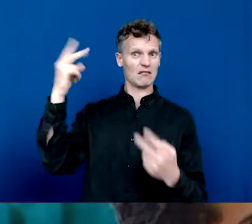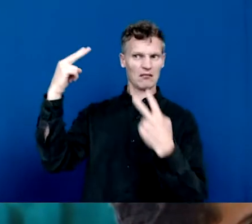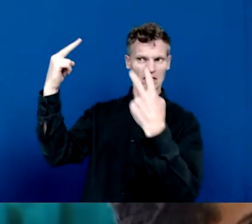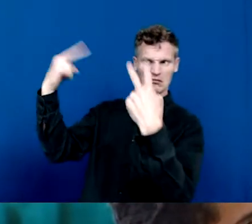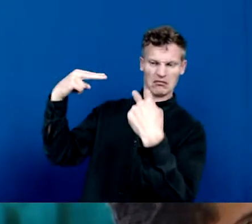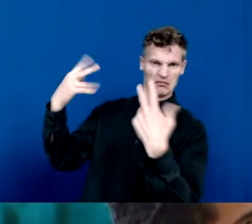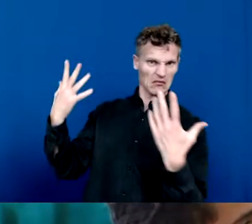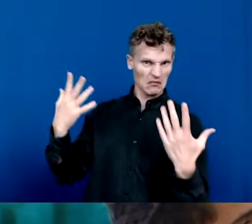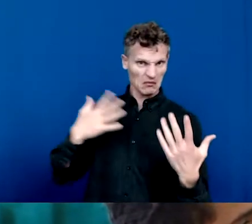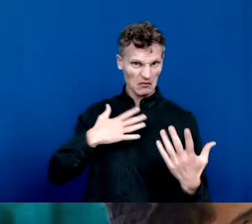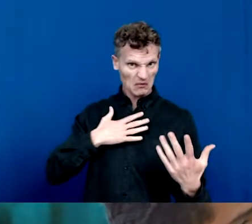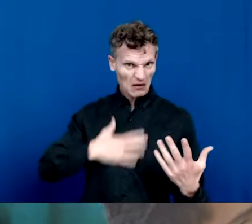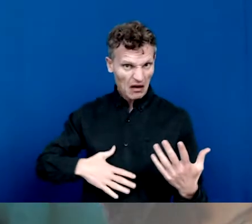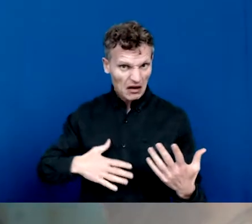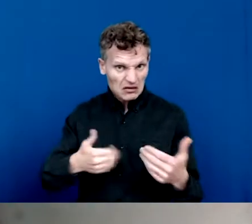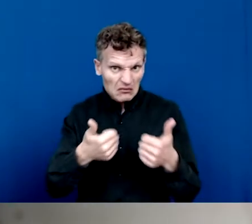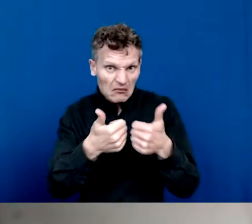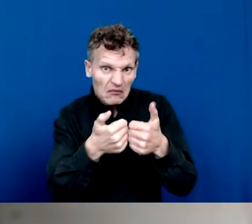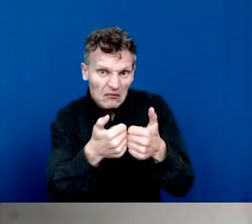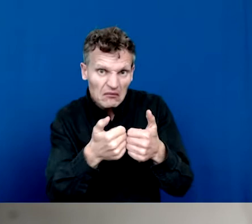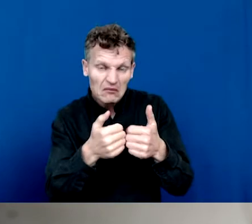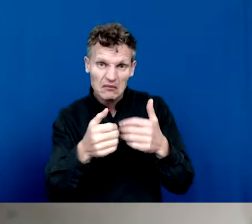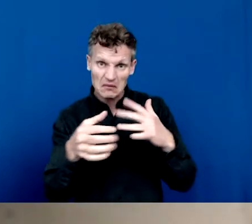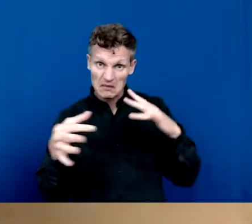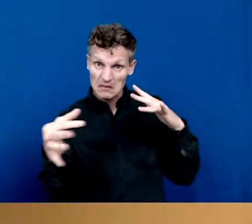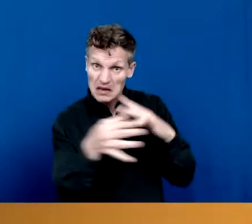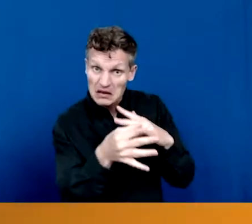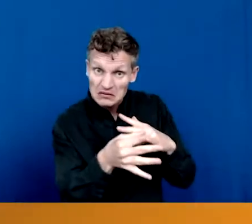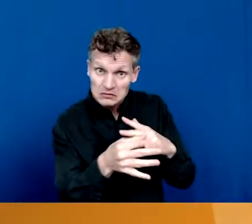mariés ou avoir des enfants.